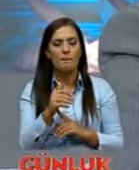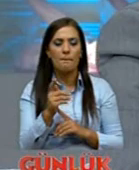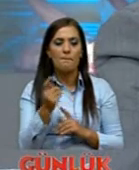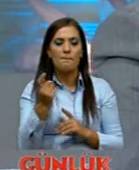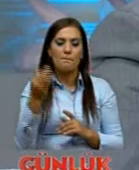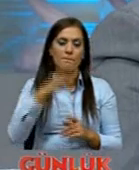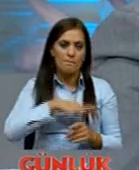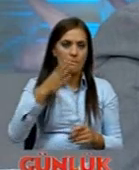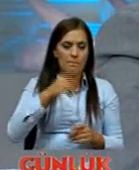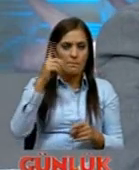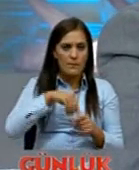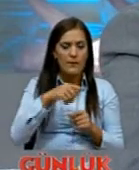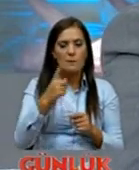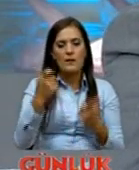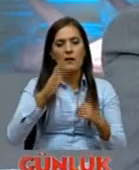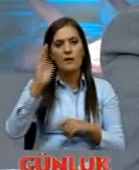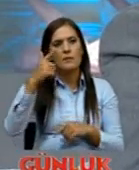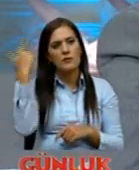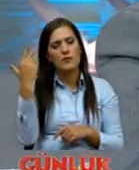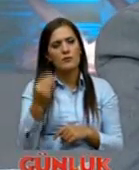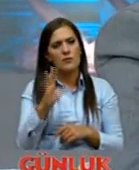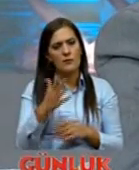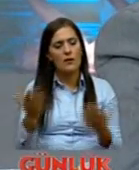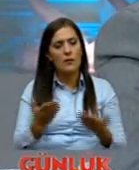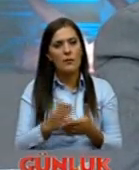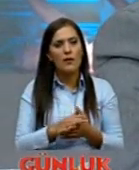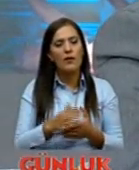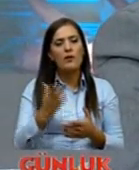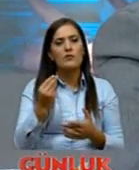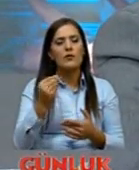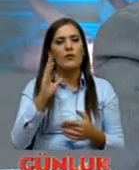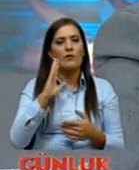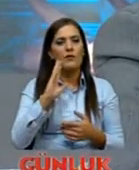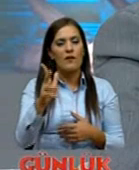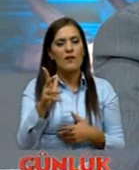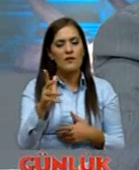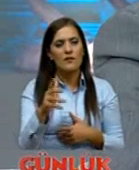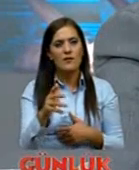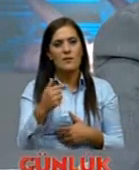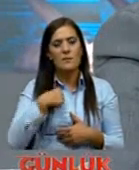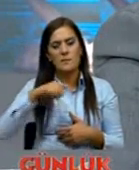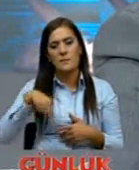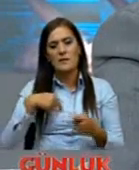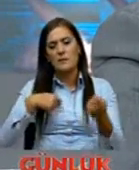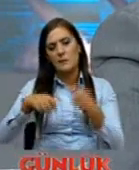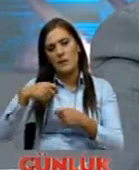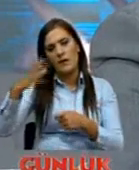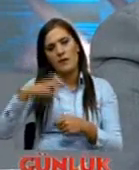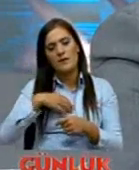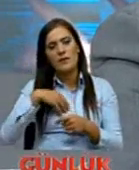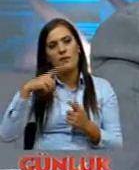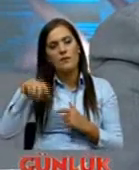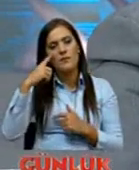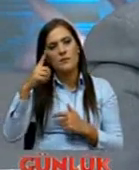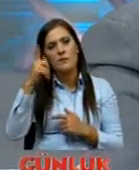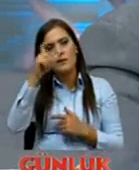çıkarı olduğunda bir yerlere gitme şansı olabilir ama çok fazla bizim esnafımızda